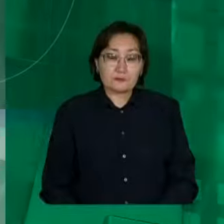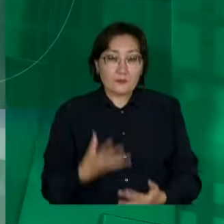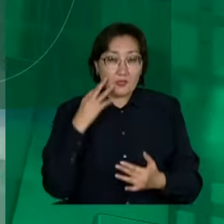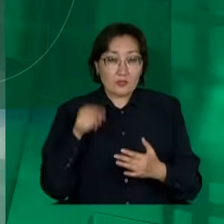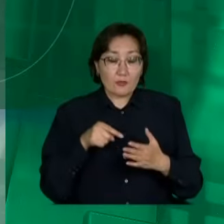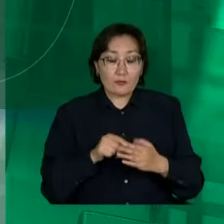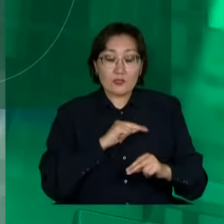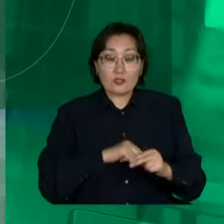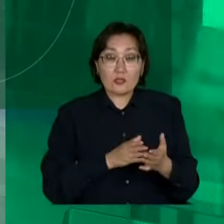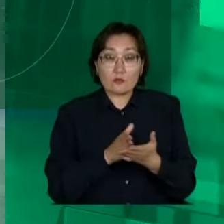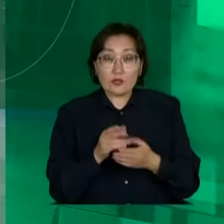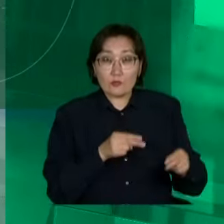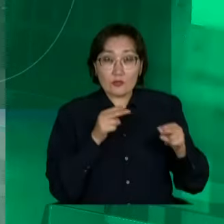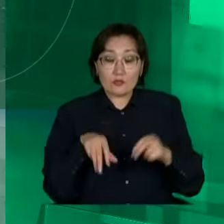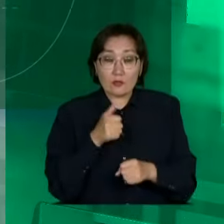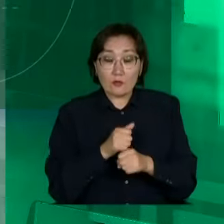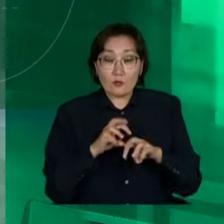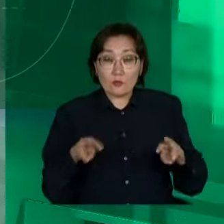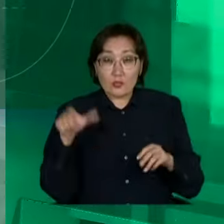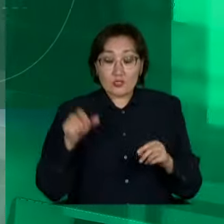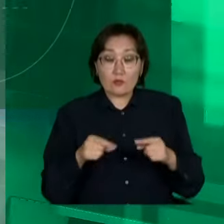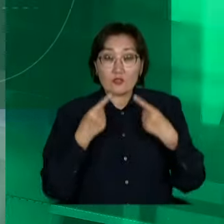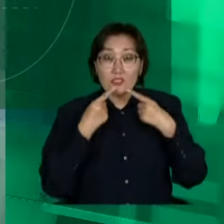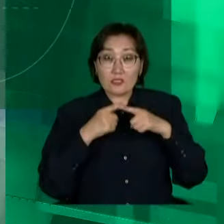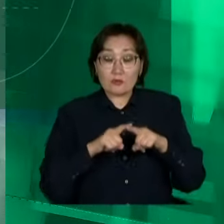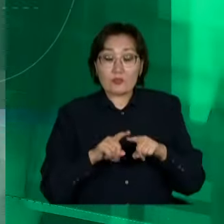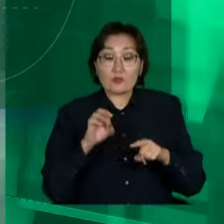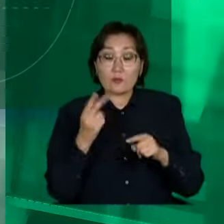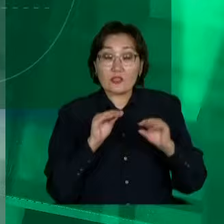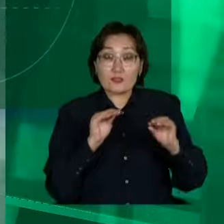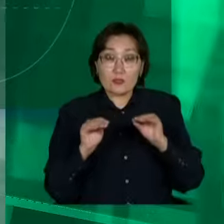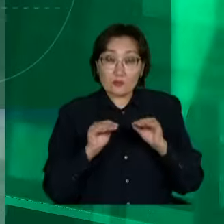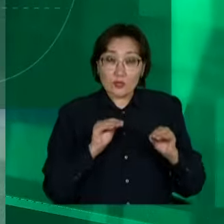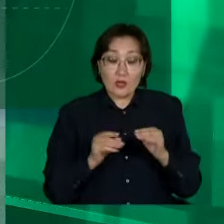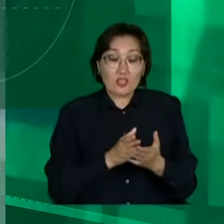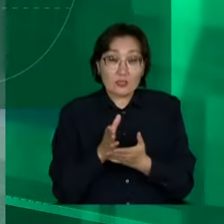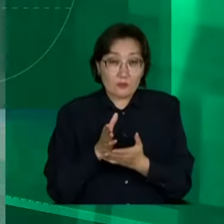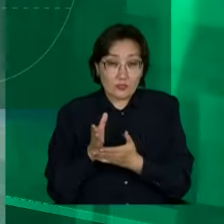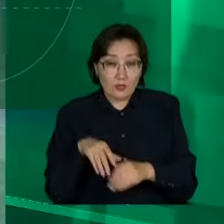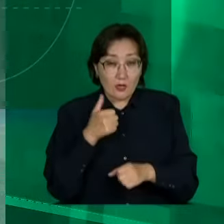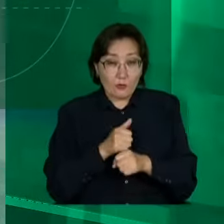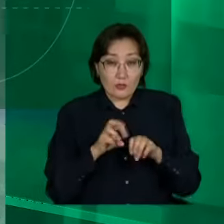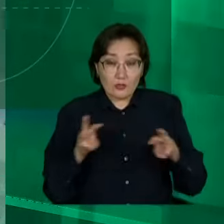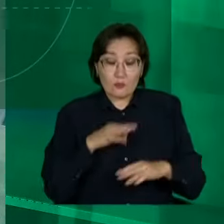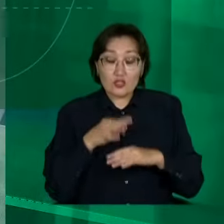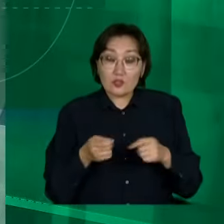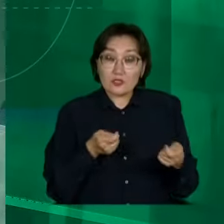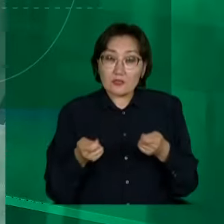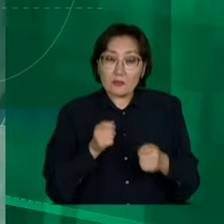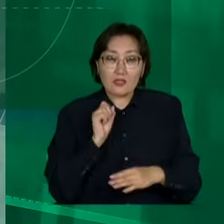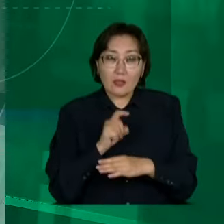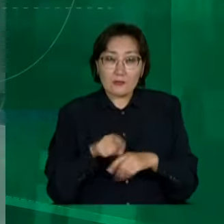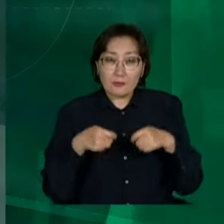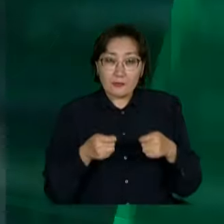Алматыға жұмыс сапарымен келген үкімет басшысы инженерлік және әлеуметтік инфрақұрылымдарды аралады. Премьер-министр жауаптыларға қандай